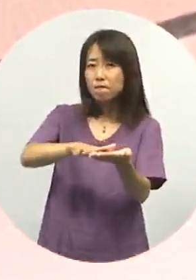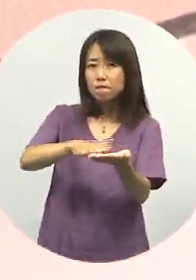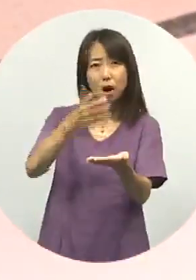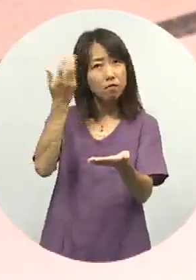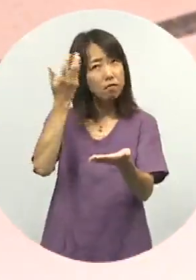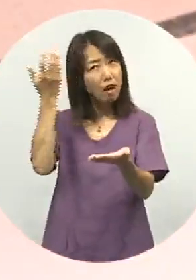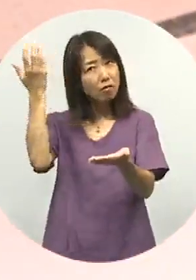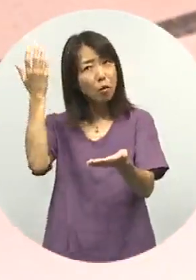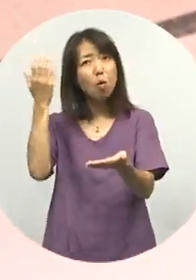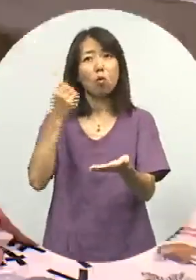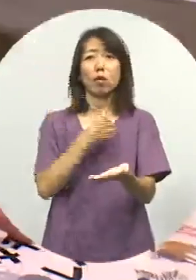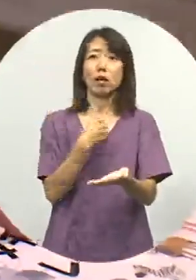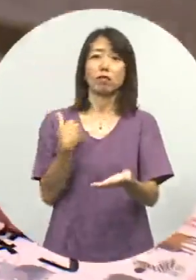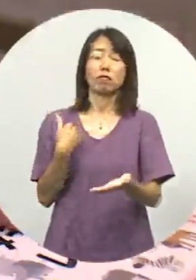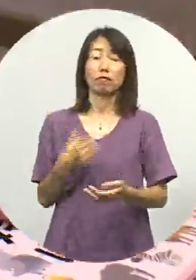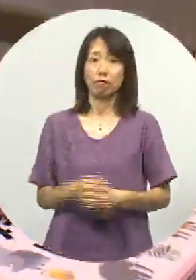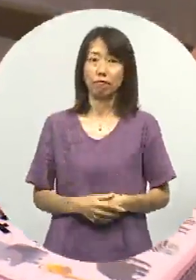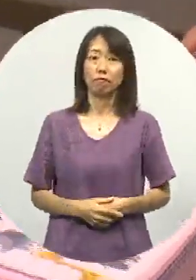です。